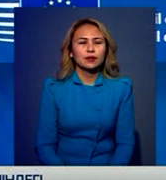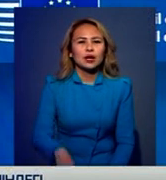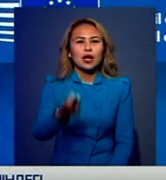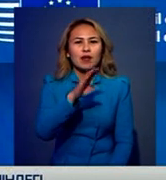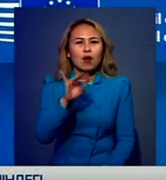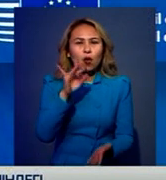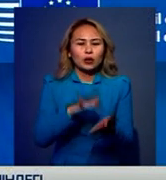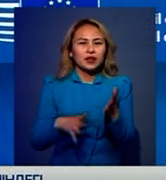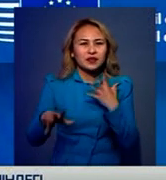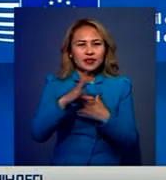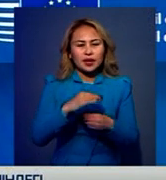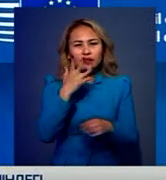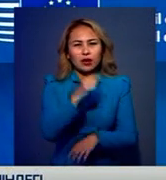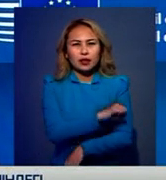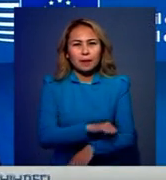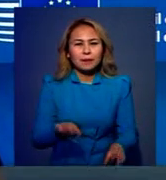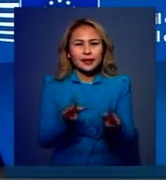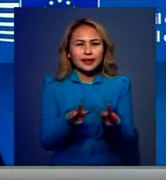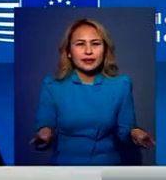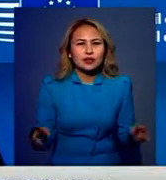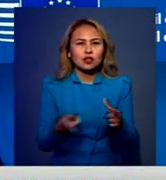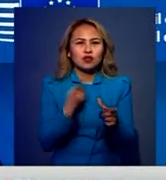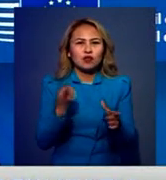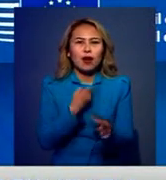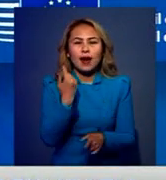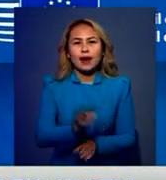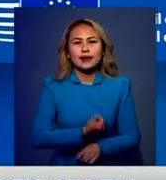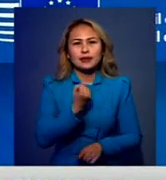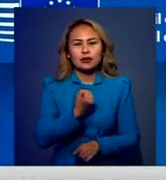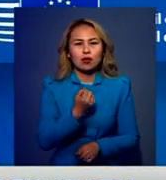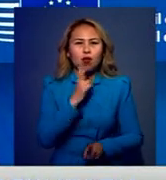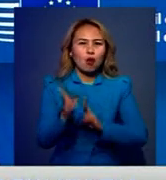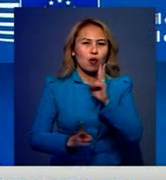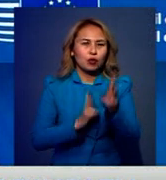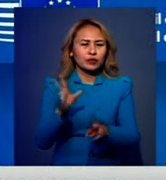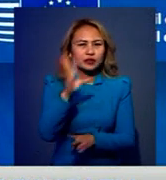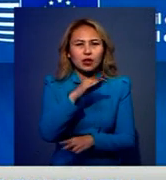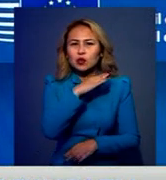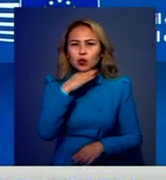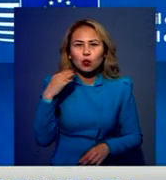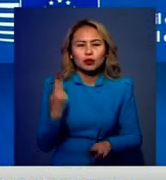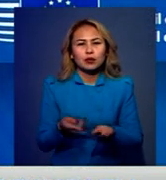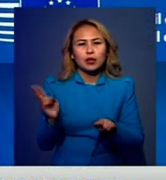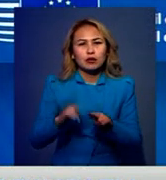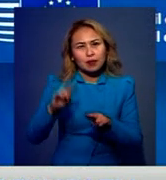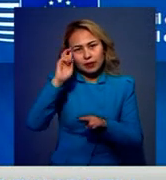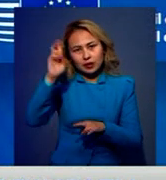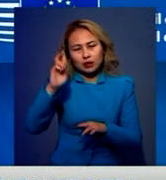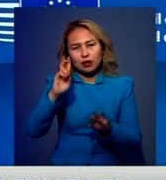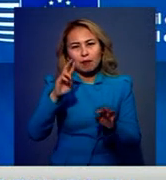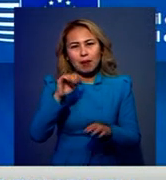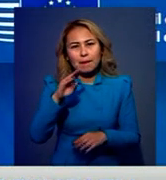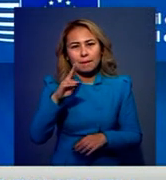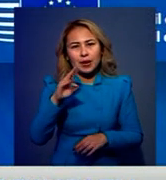Еуроодақ елдердің барлық сыртқы істер министрлері өңірдегі әскери шиеленістің болдырмауын қалайды. Ақштың мемлекеттік хатшысы Майк